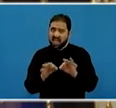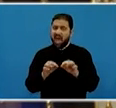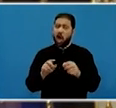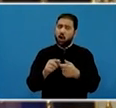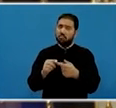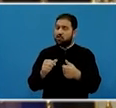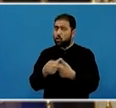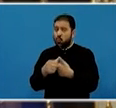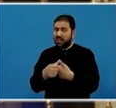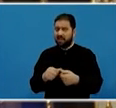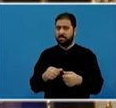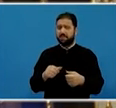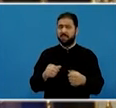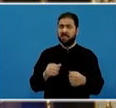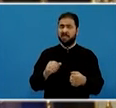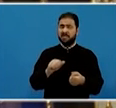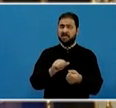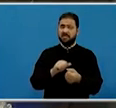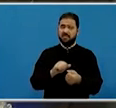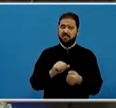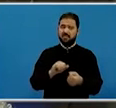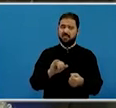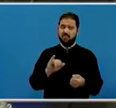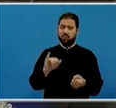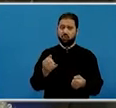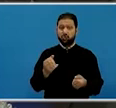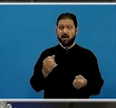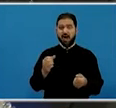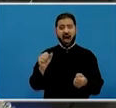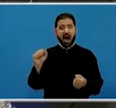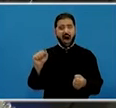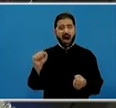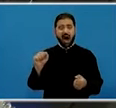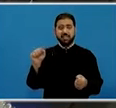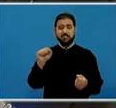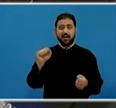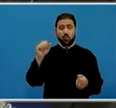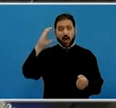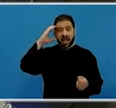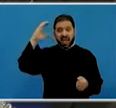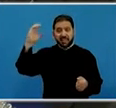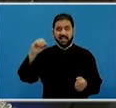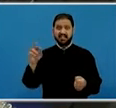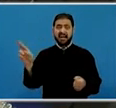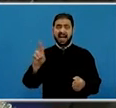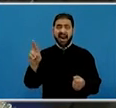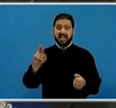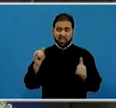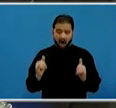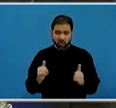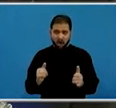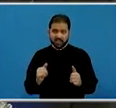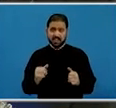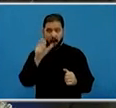lui acest aspect al prieteniei și aspectul credinței sau relația aceasta personală